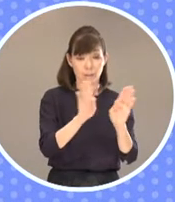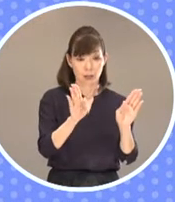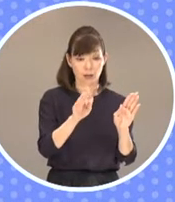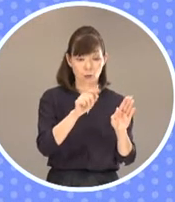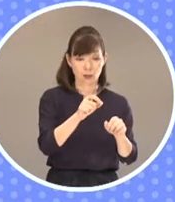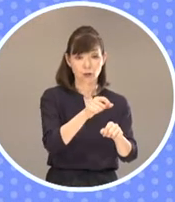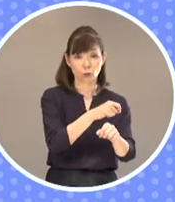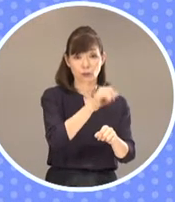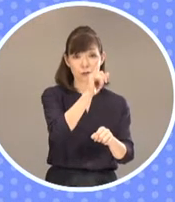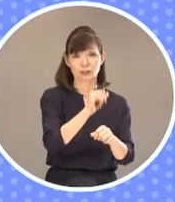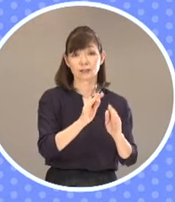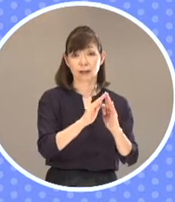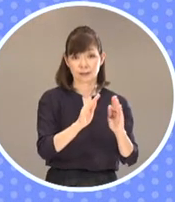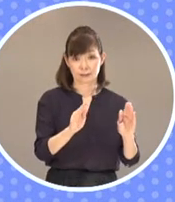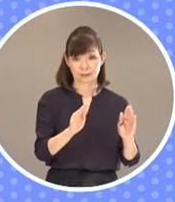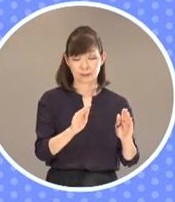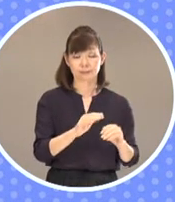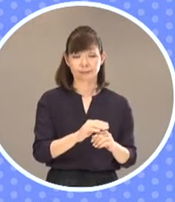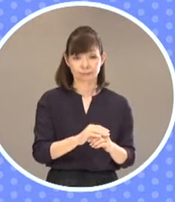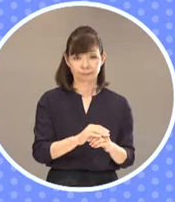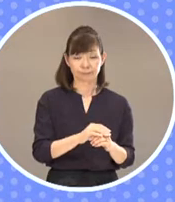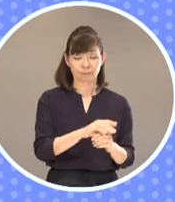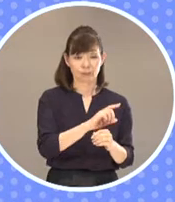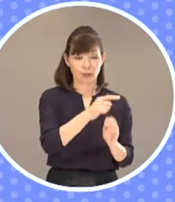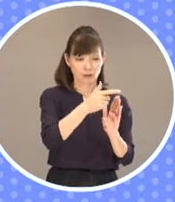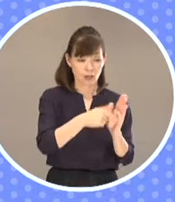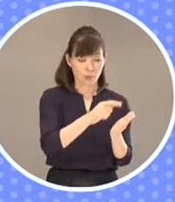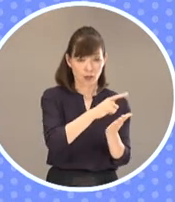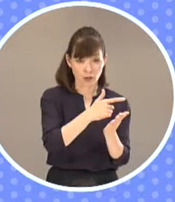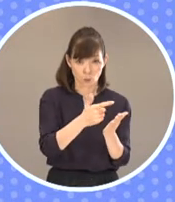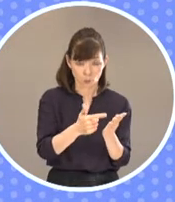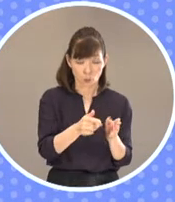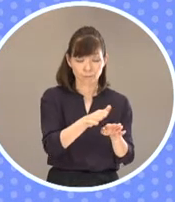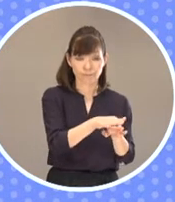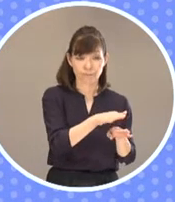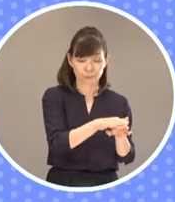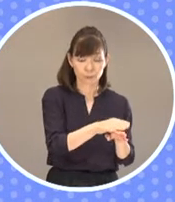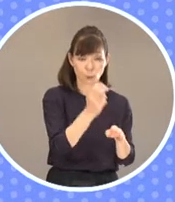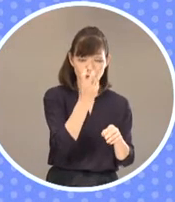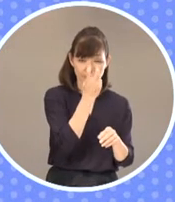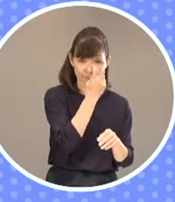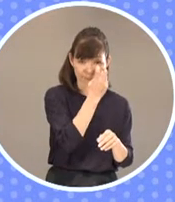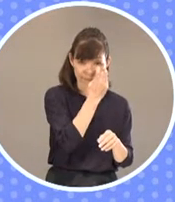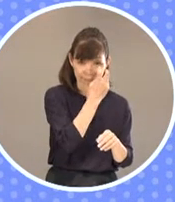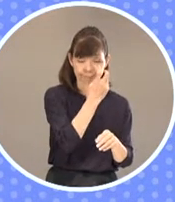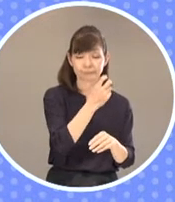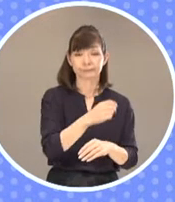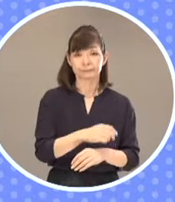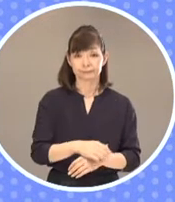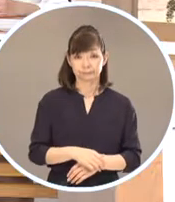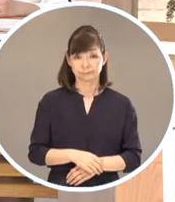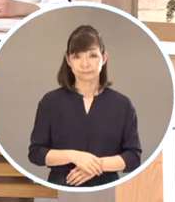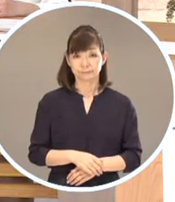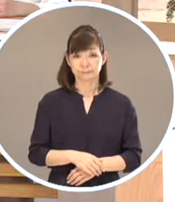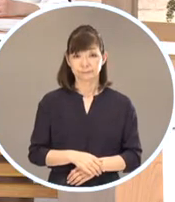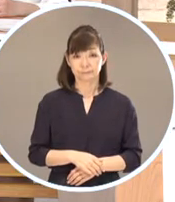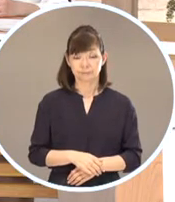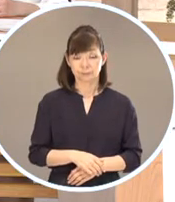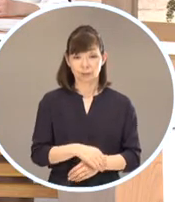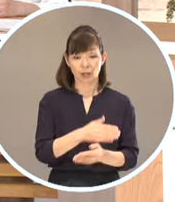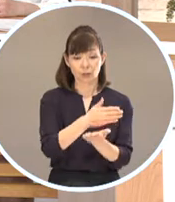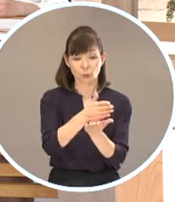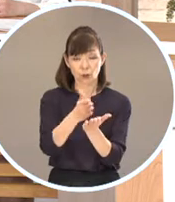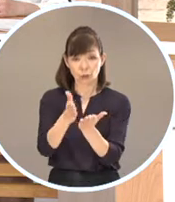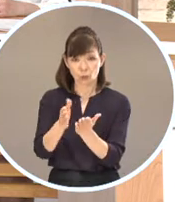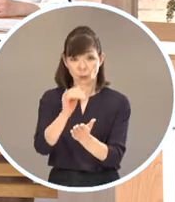委員会。複数の常任委員会にまたがるテーマを審査調査するんだ。 それぞれの委